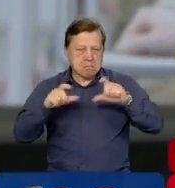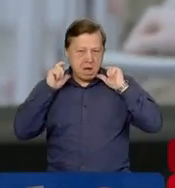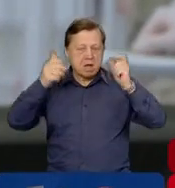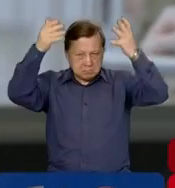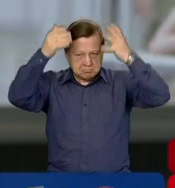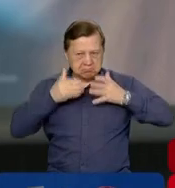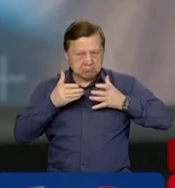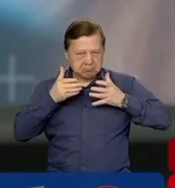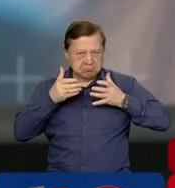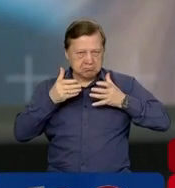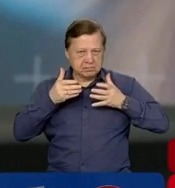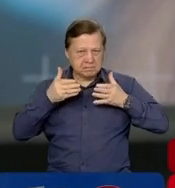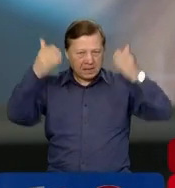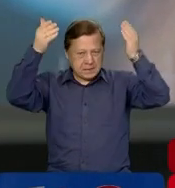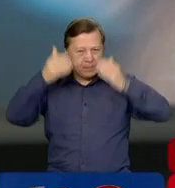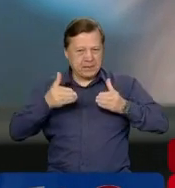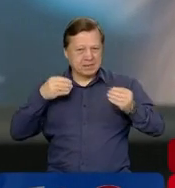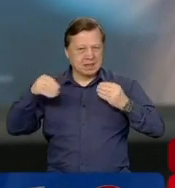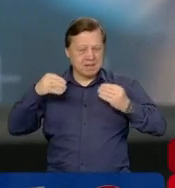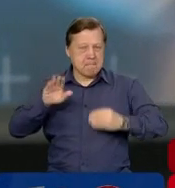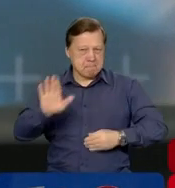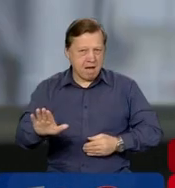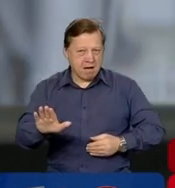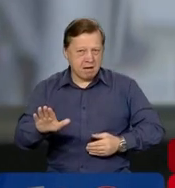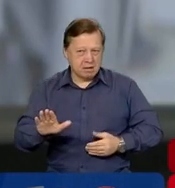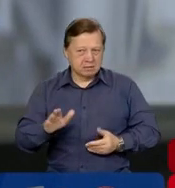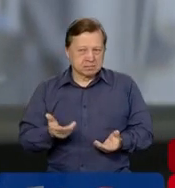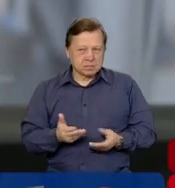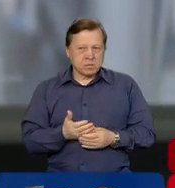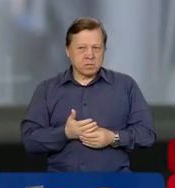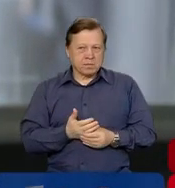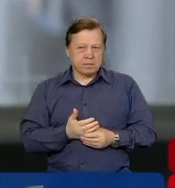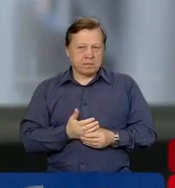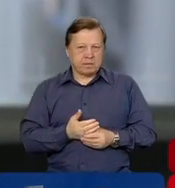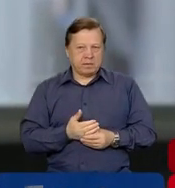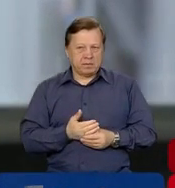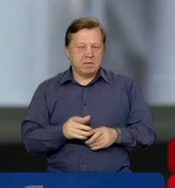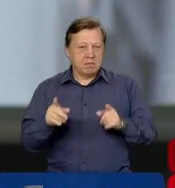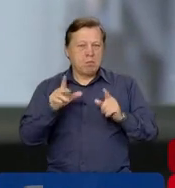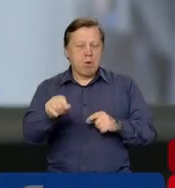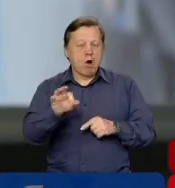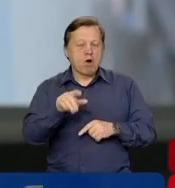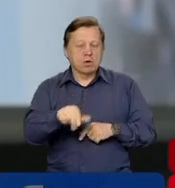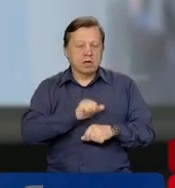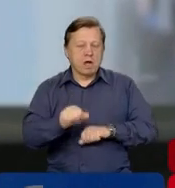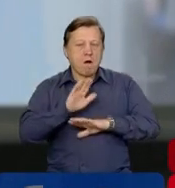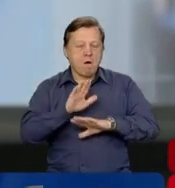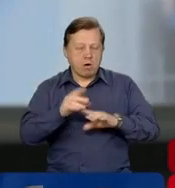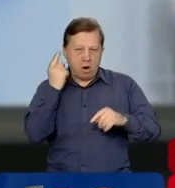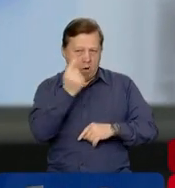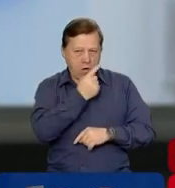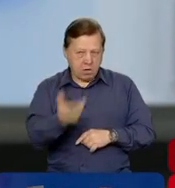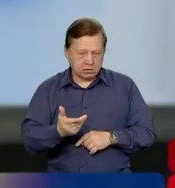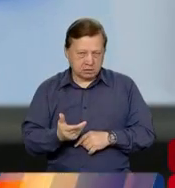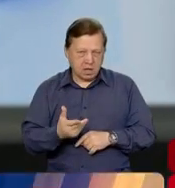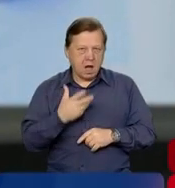tymi medycznymi i wraz jako głównie ochronę jednak oczu i twarzy, a mniej dróg